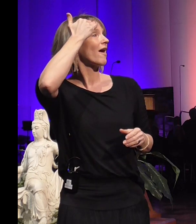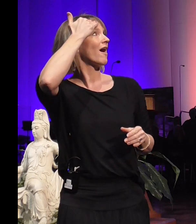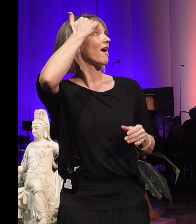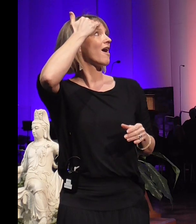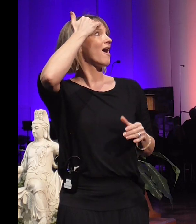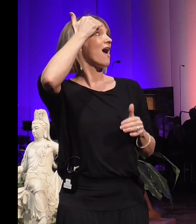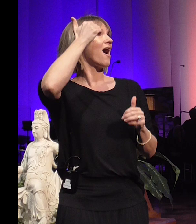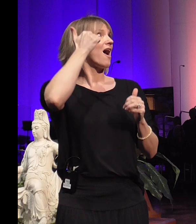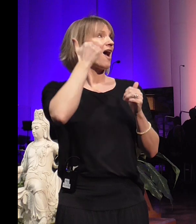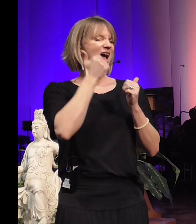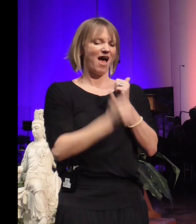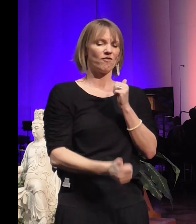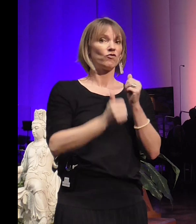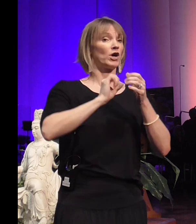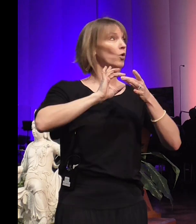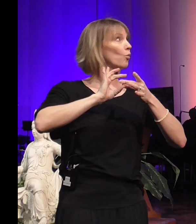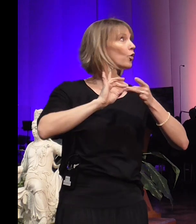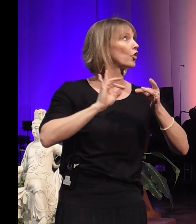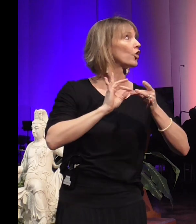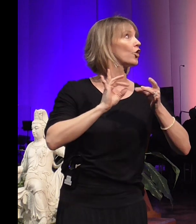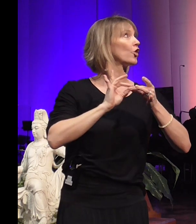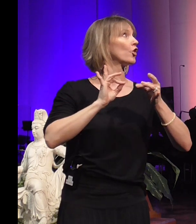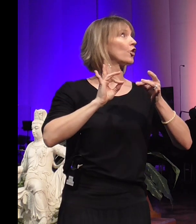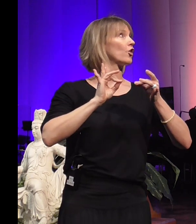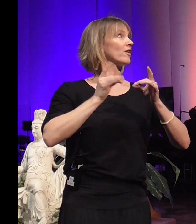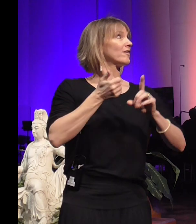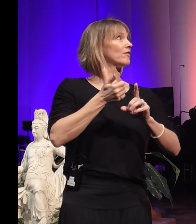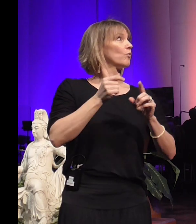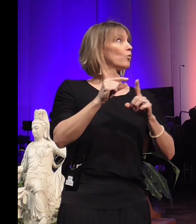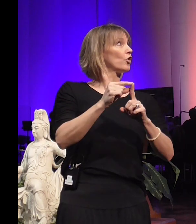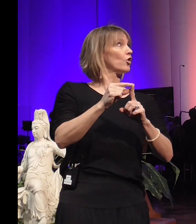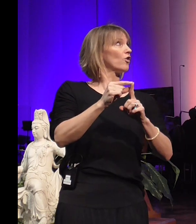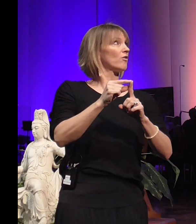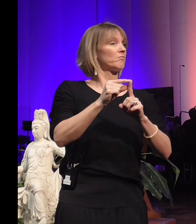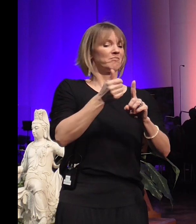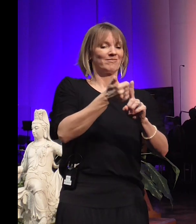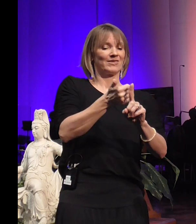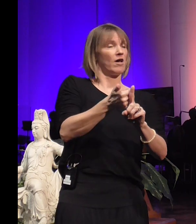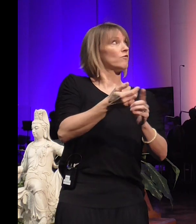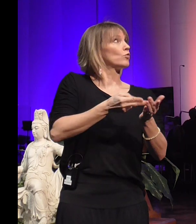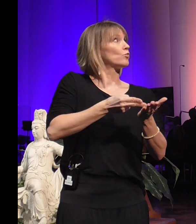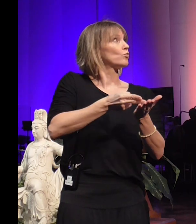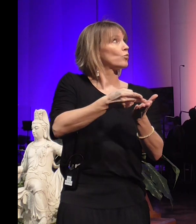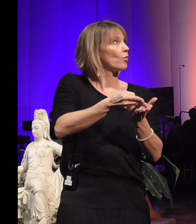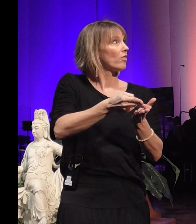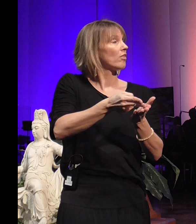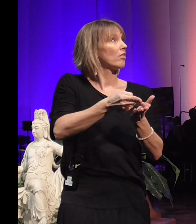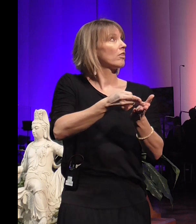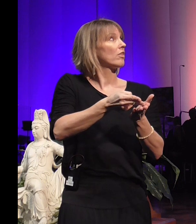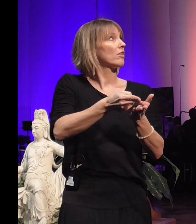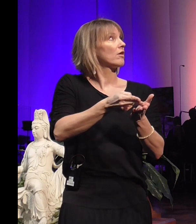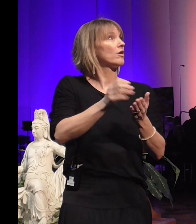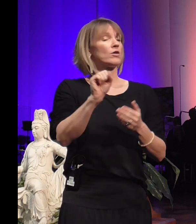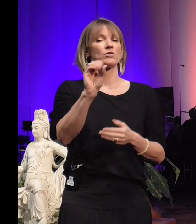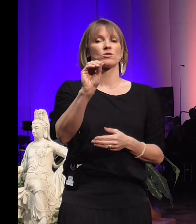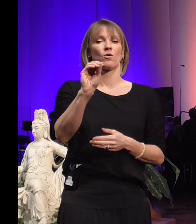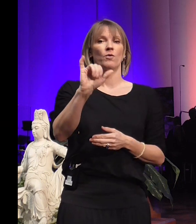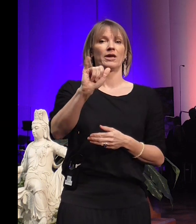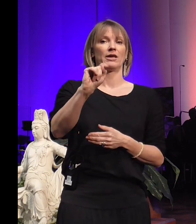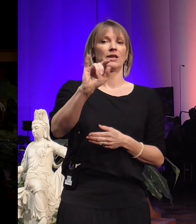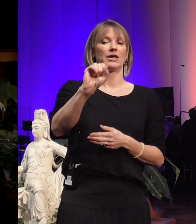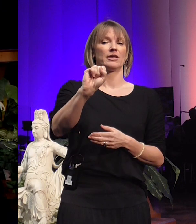кожне слово є істиною. І так воно і є.